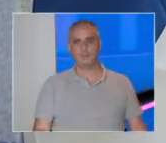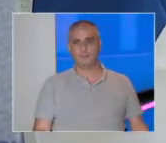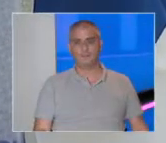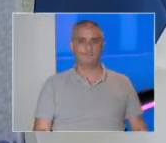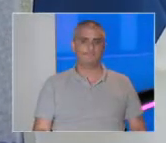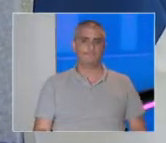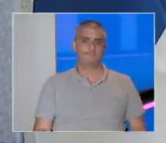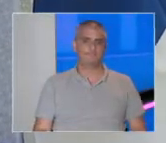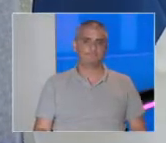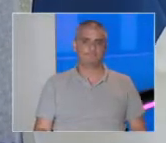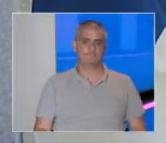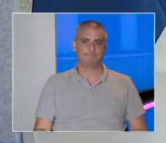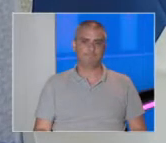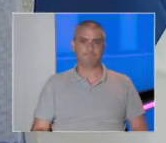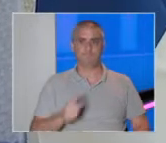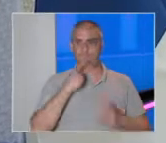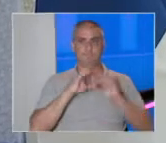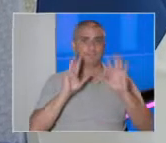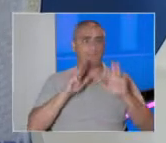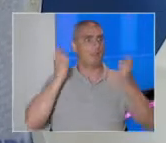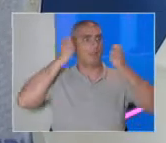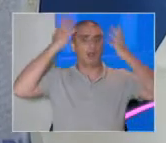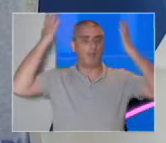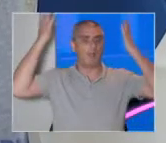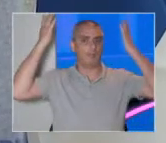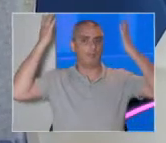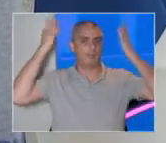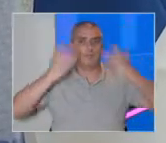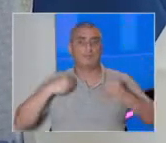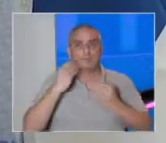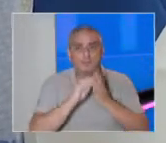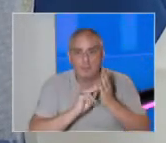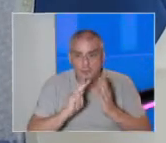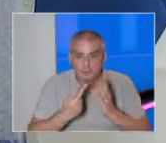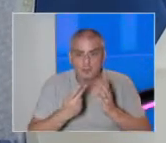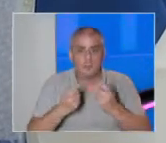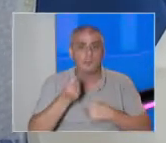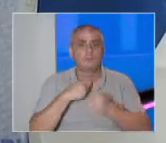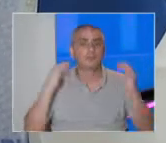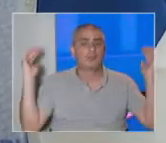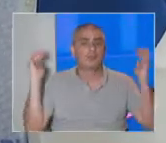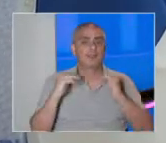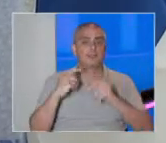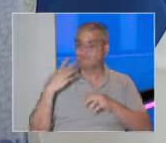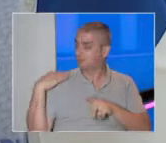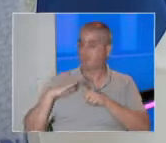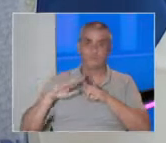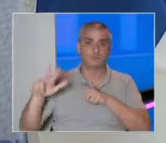ששנת הלימודים מתחילה בראשון ספטמבר, הלם. נתון שני, המשק התכווץ ברבעון